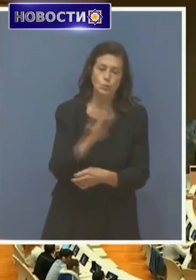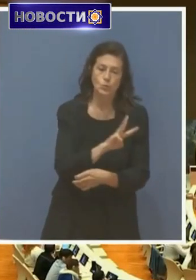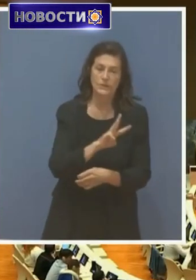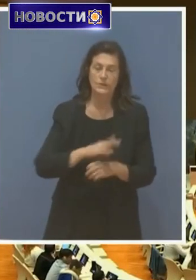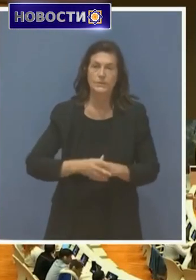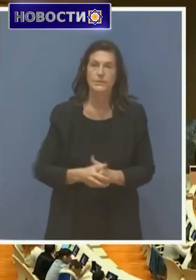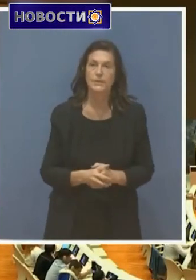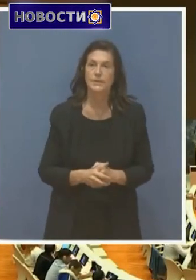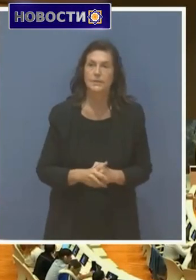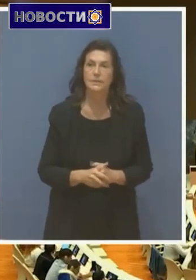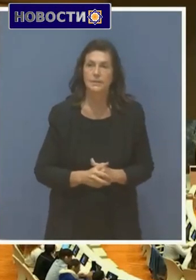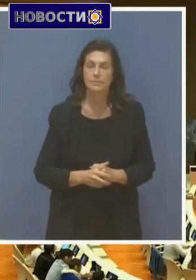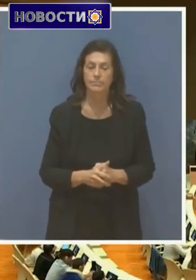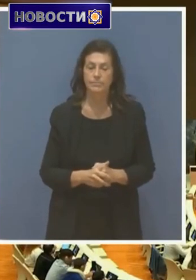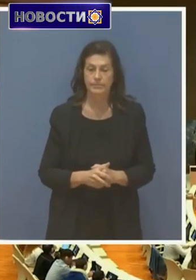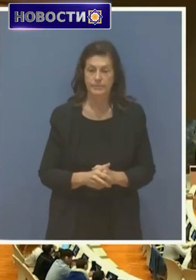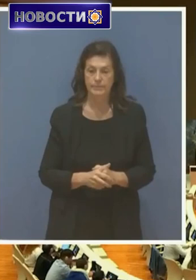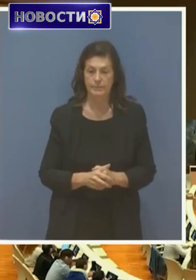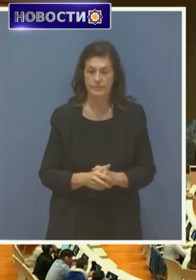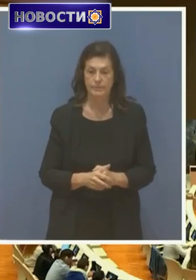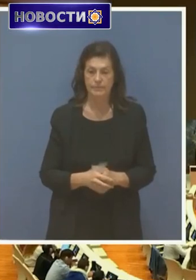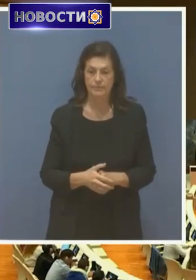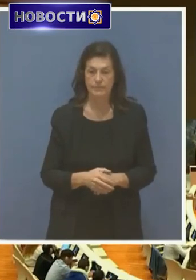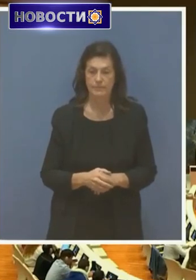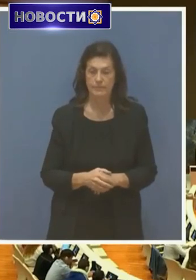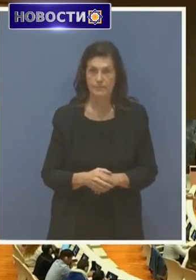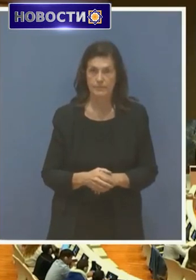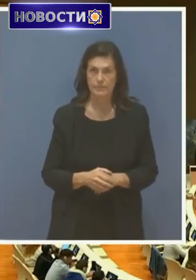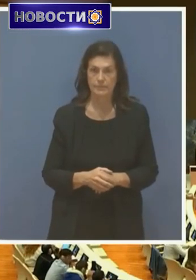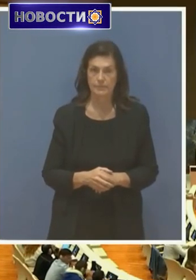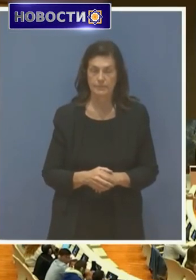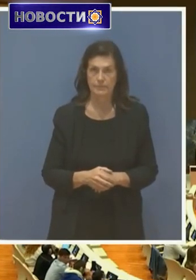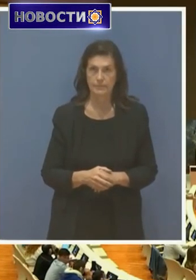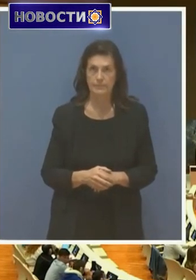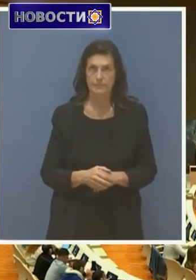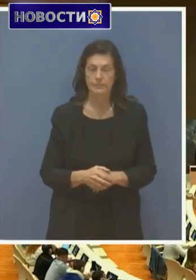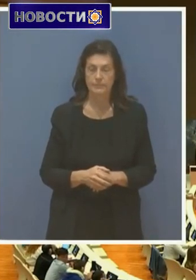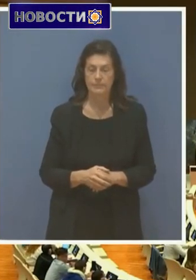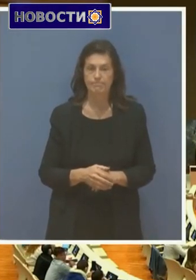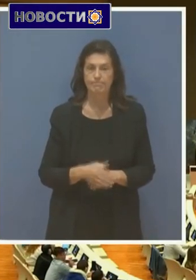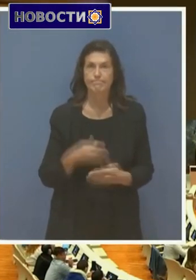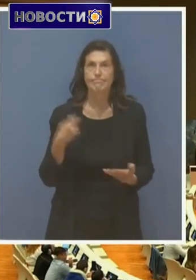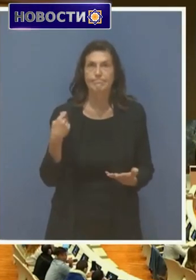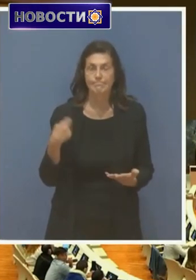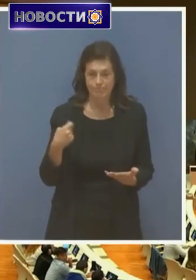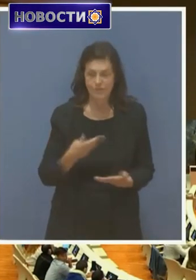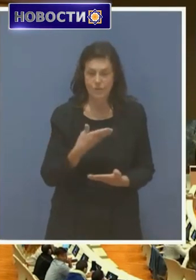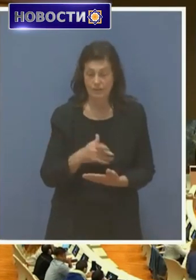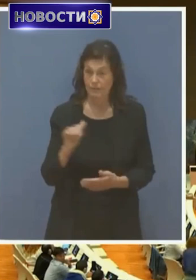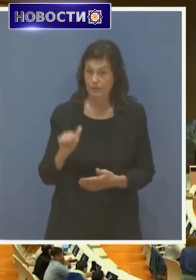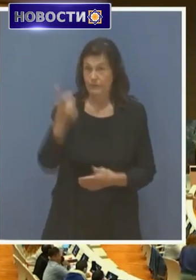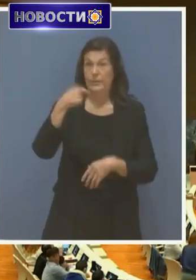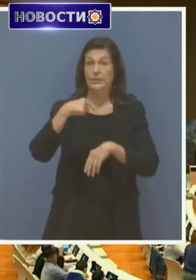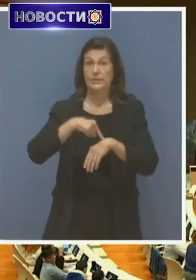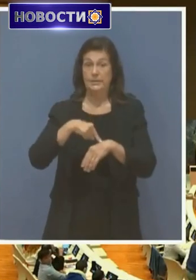над темой влияния милитаризации на правах коренных народов. Для всех нас очевидно, что это очень актуальная тема. Я буду